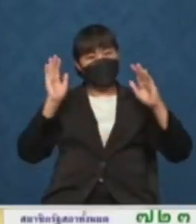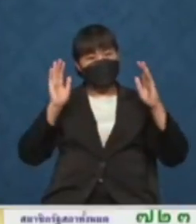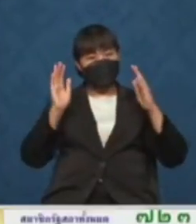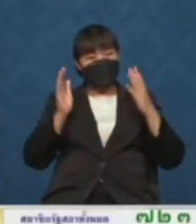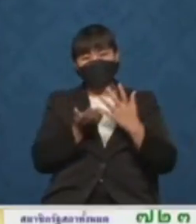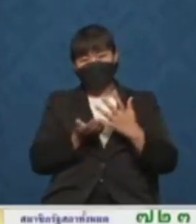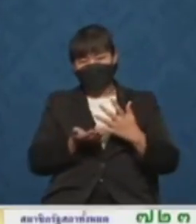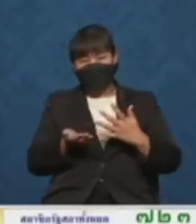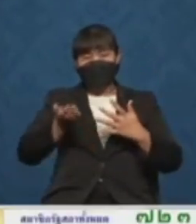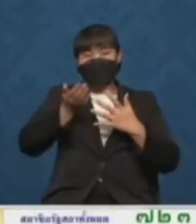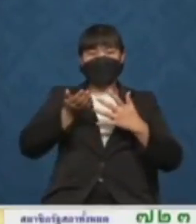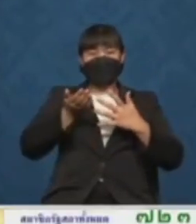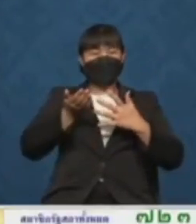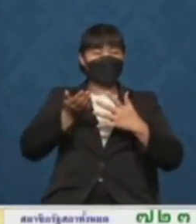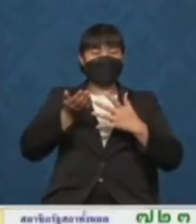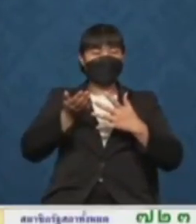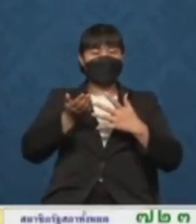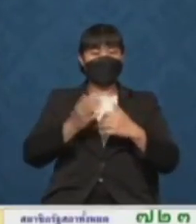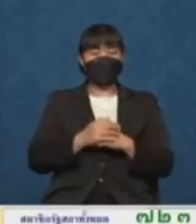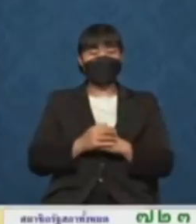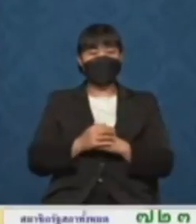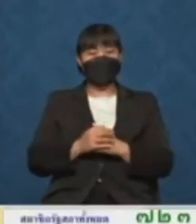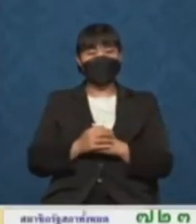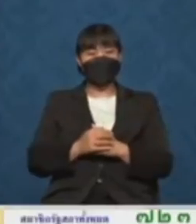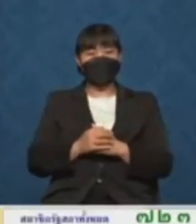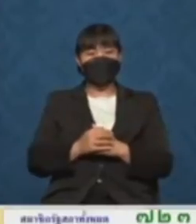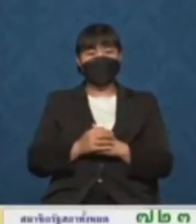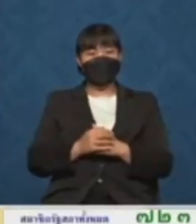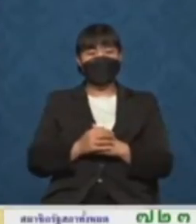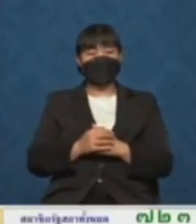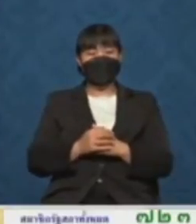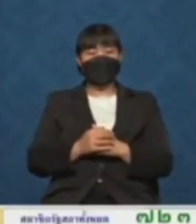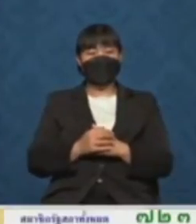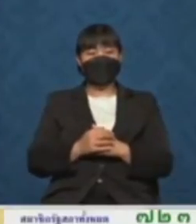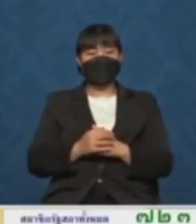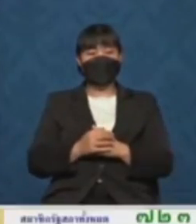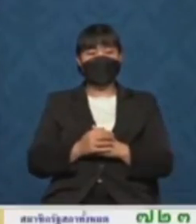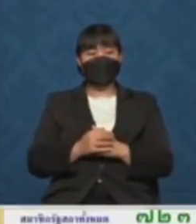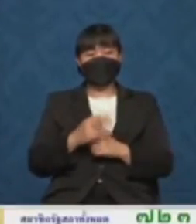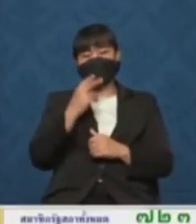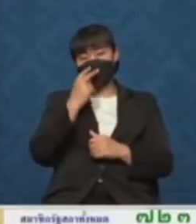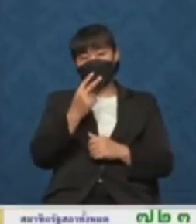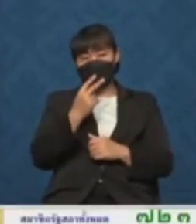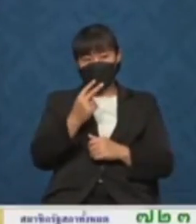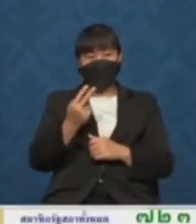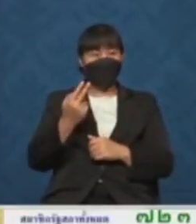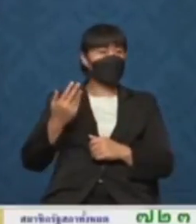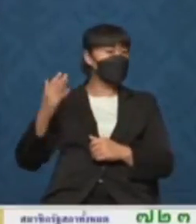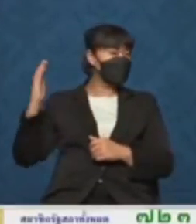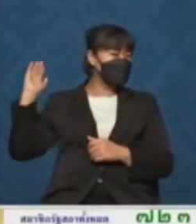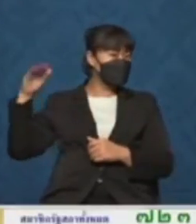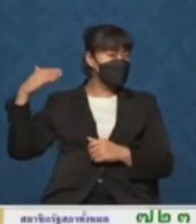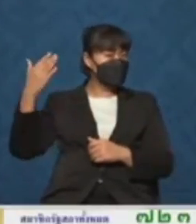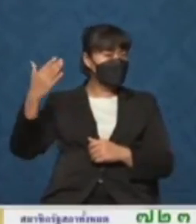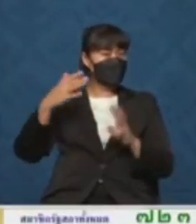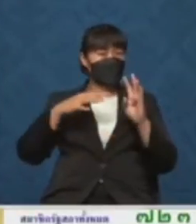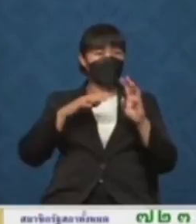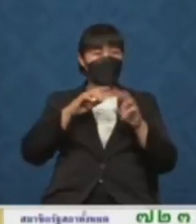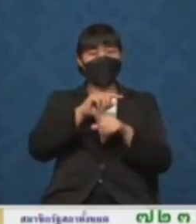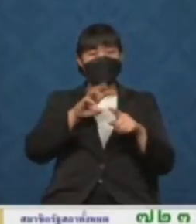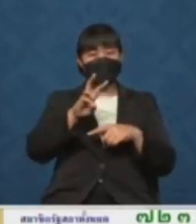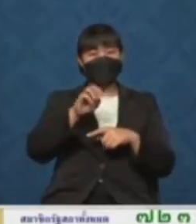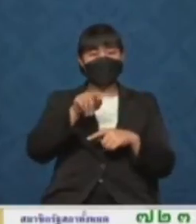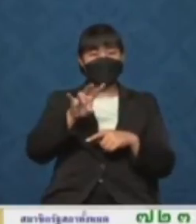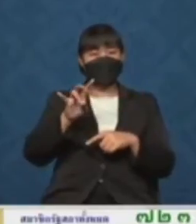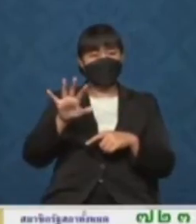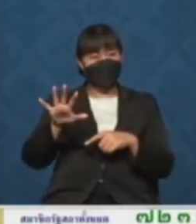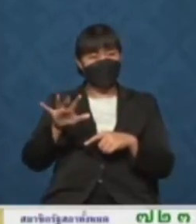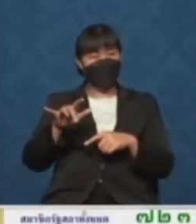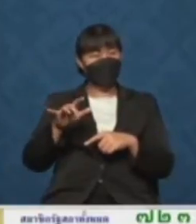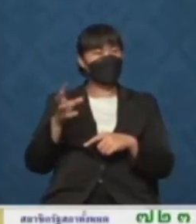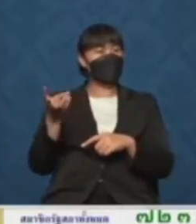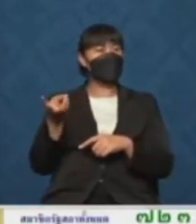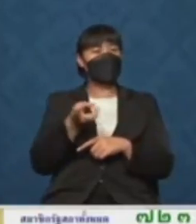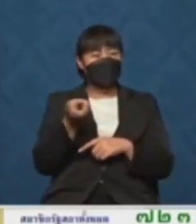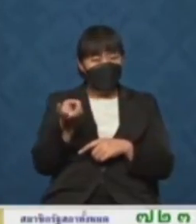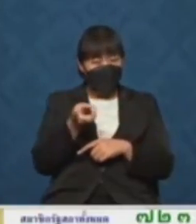เท